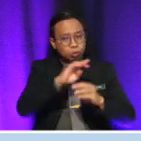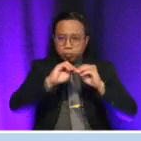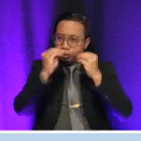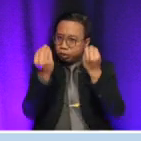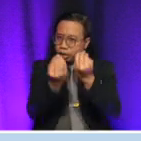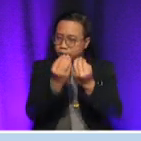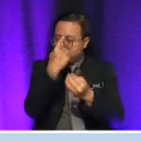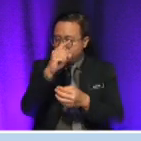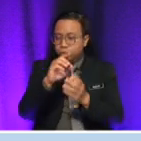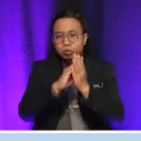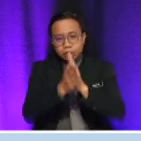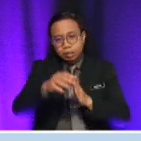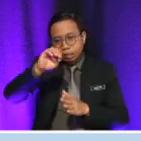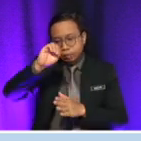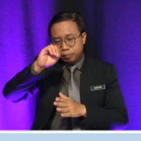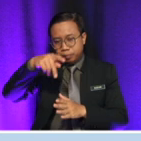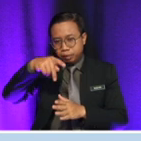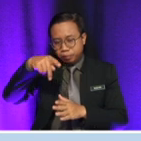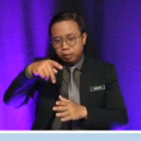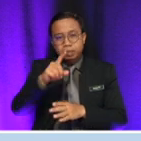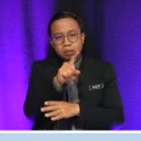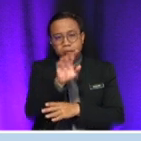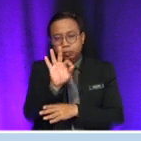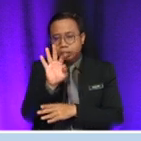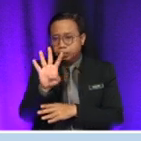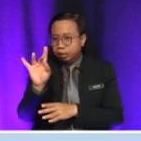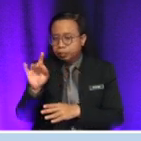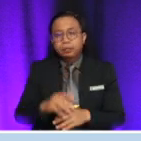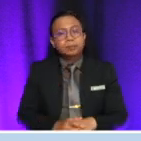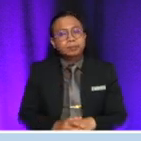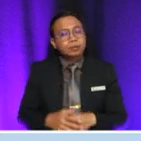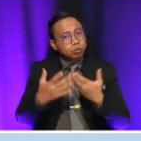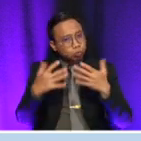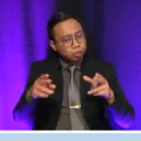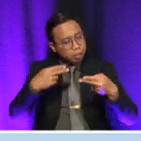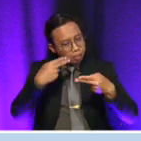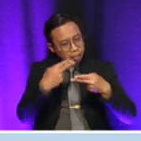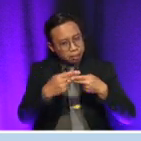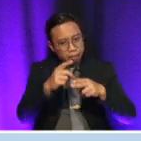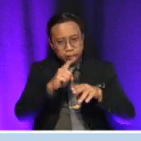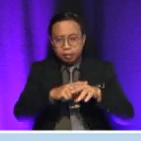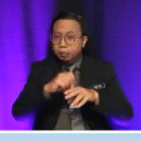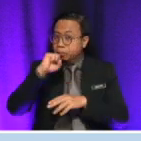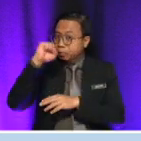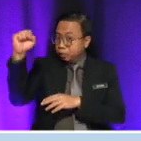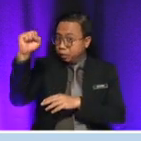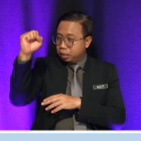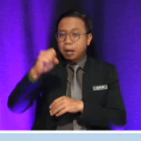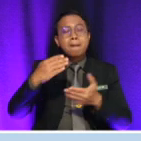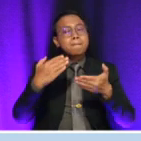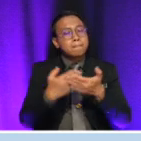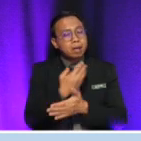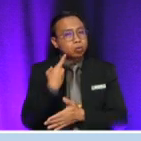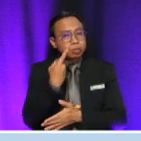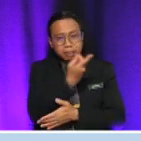MVP 1945 tapi apabila kita mendekati kepada kemerdekaan baru kita